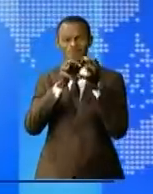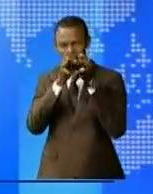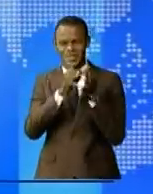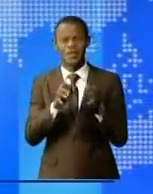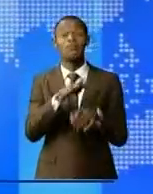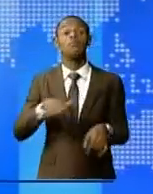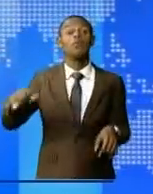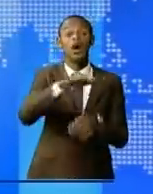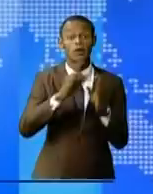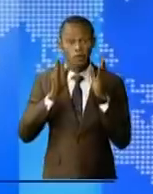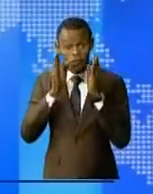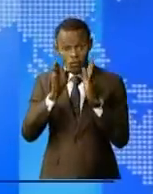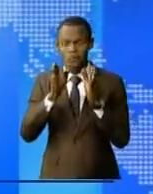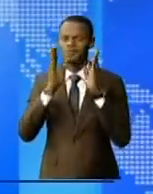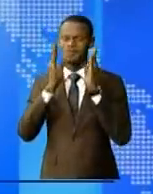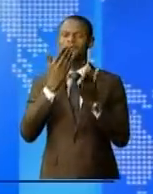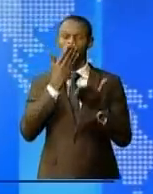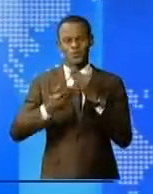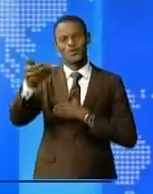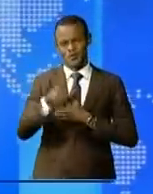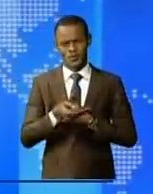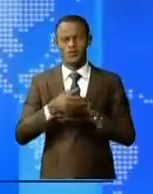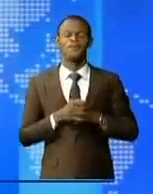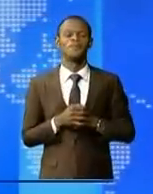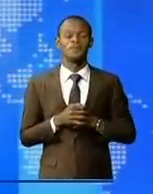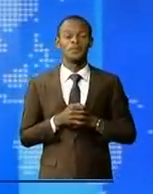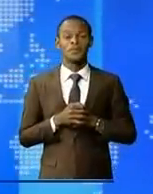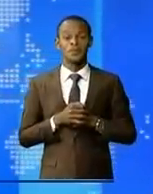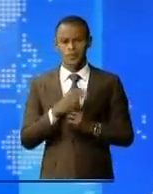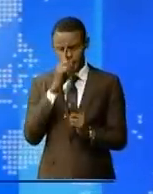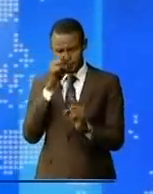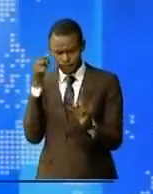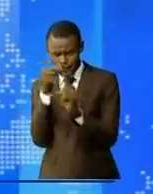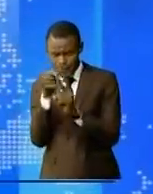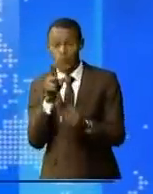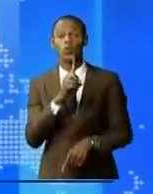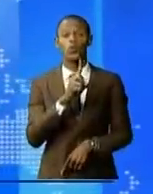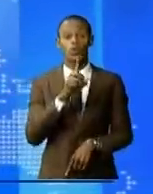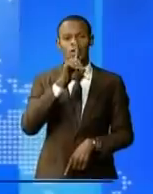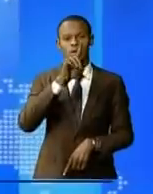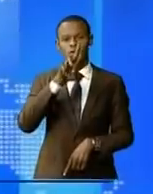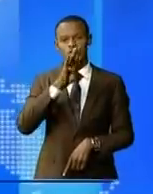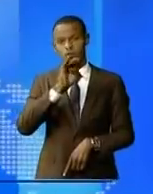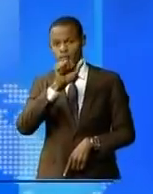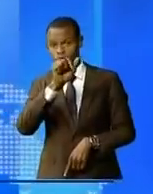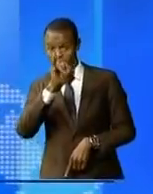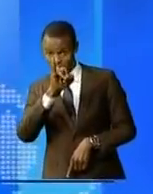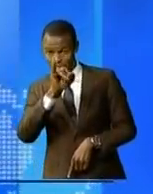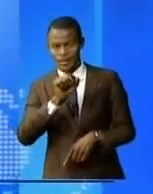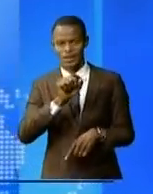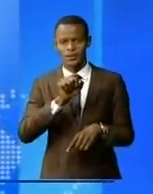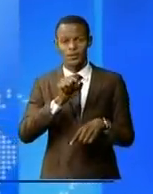suivez, soyez les bienvenus. Direction Dubaï, la République démocratique du Congo vient de signer 7